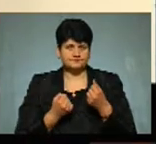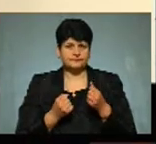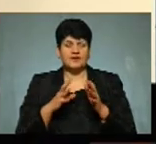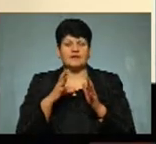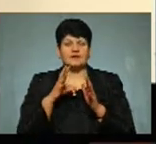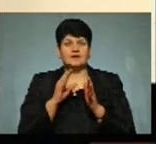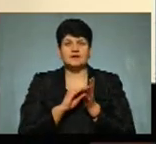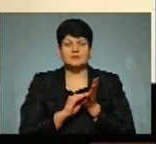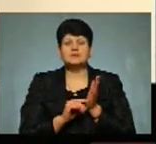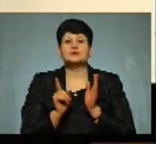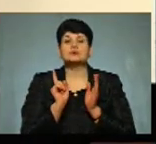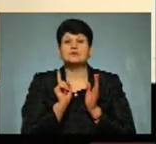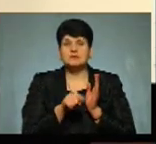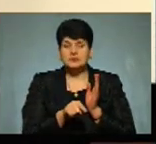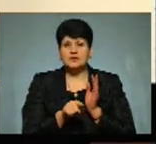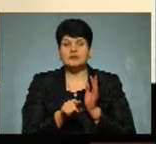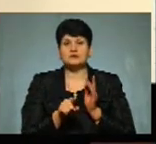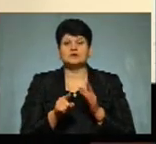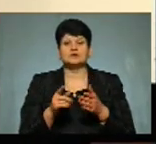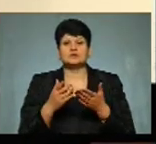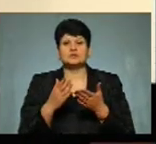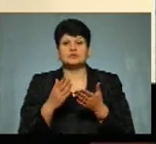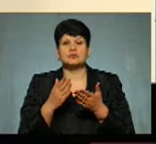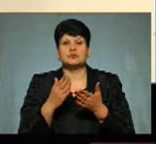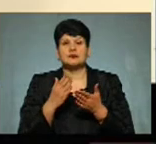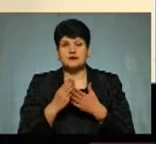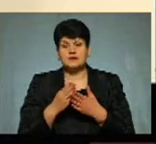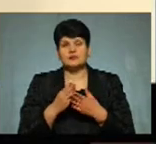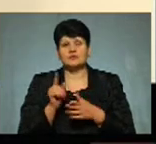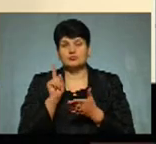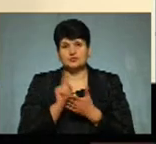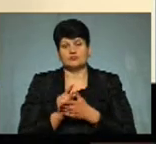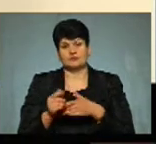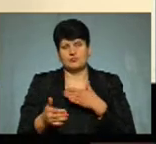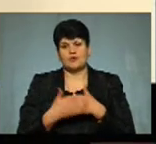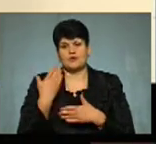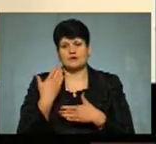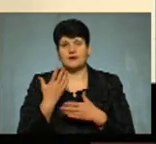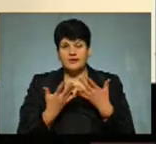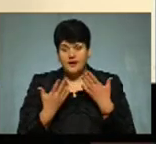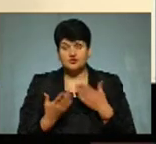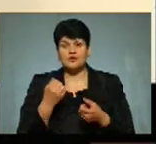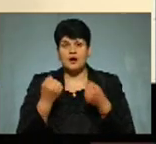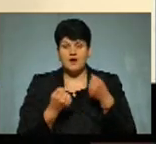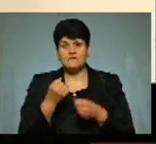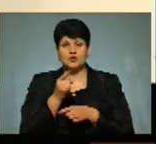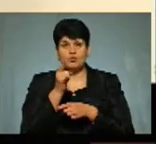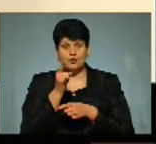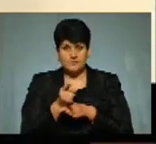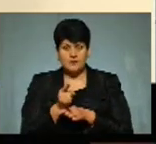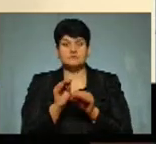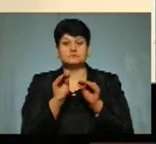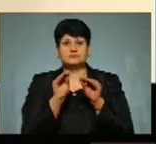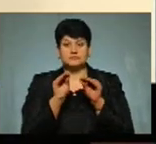таким чином, що є невідворотність покарання. Тобто, якщо вже автомобіль припаркований, там чи